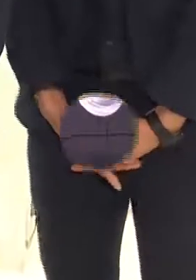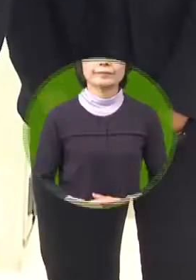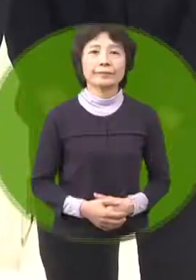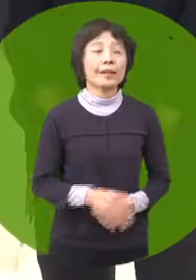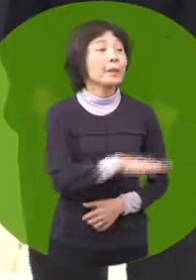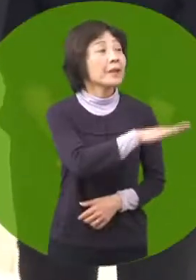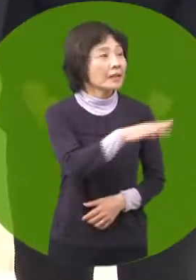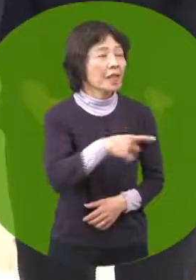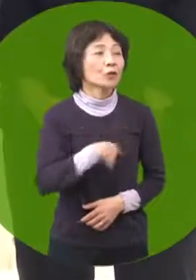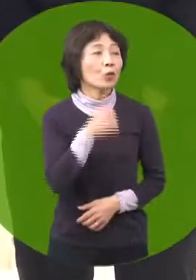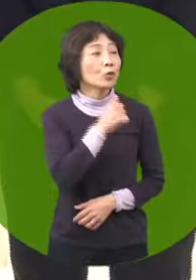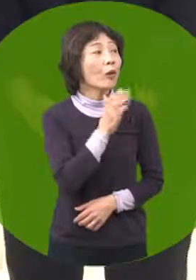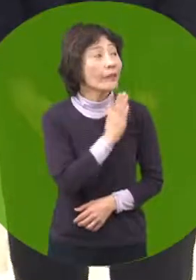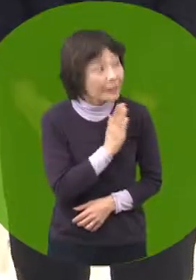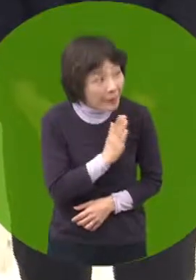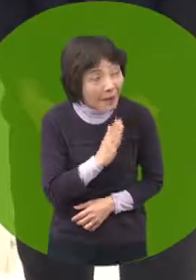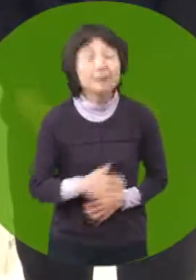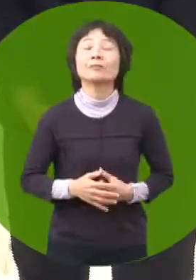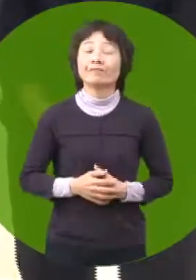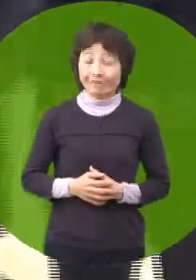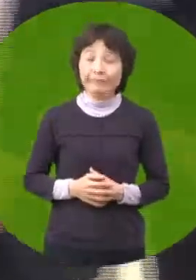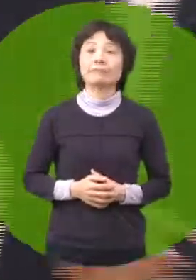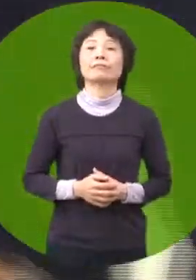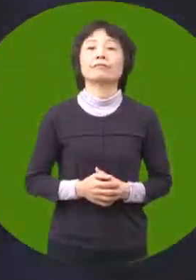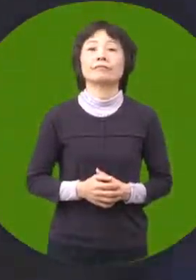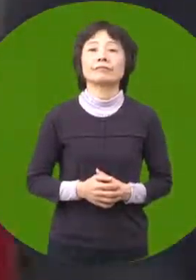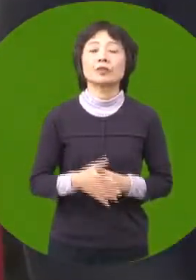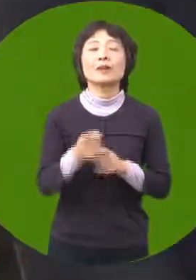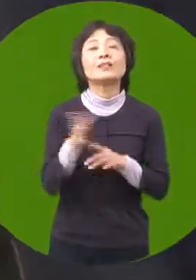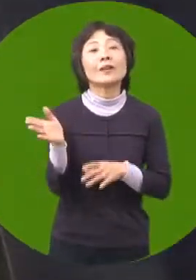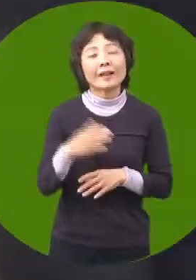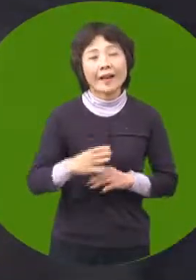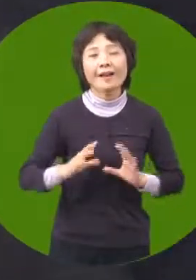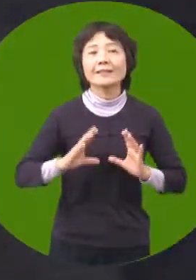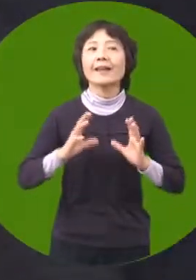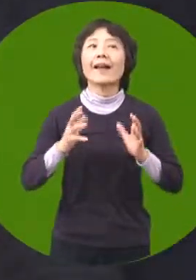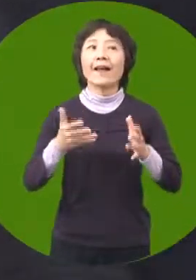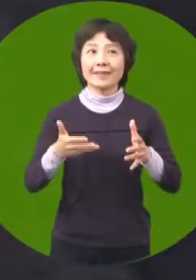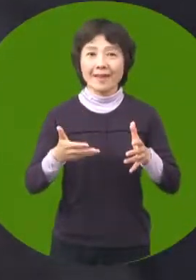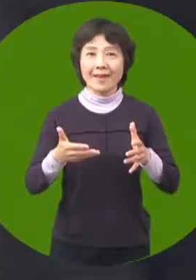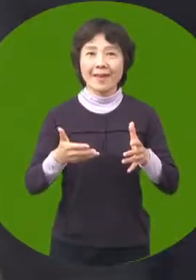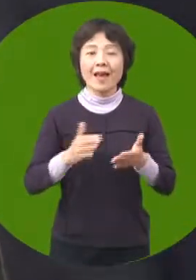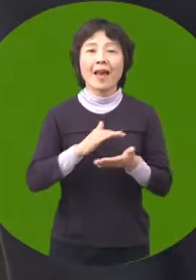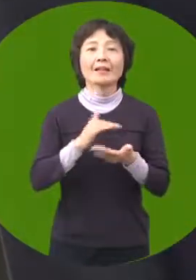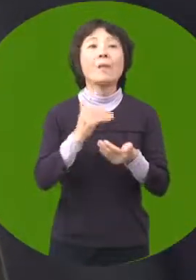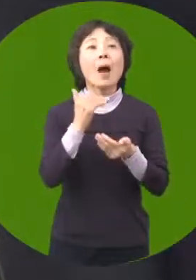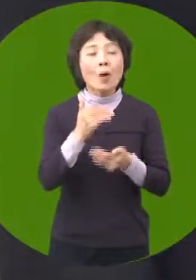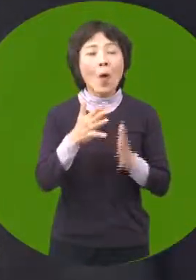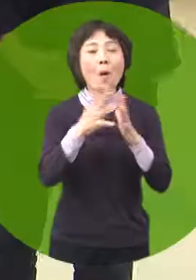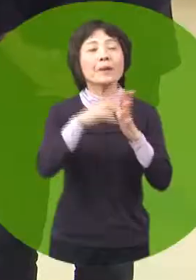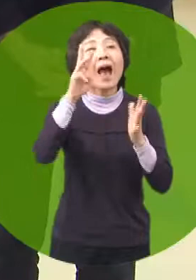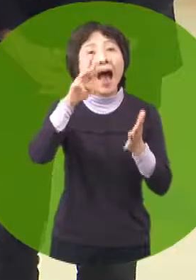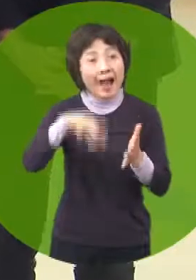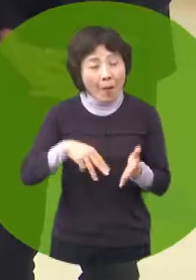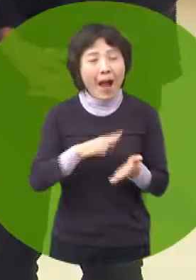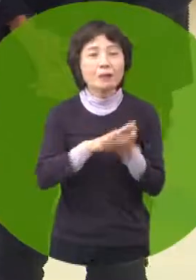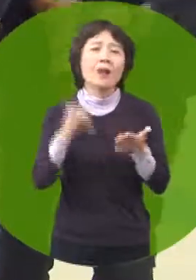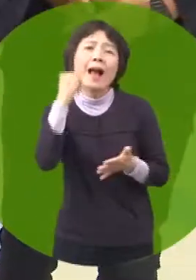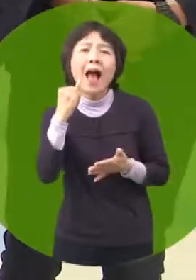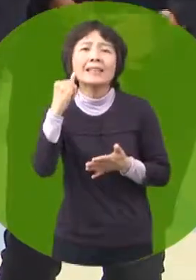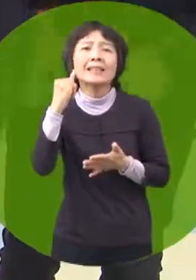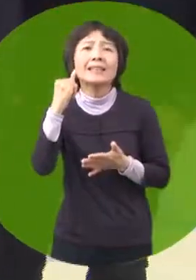それでは皆さん自己紹介をお願いします。 浦添から世界へ、浜子宮川ちらかぎです